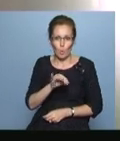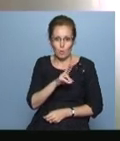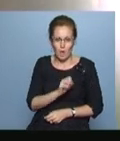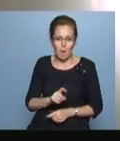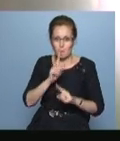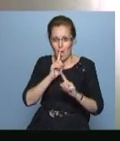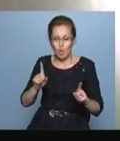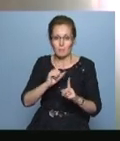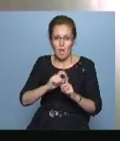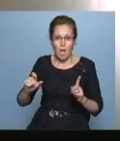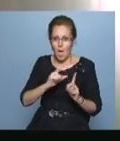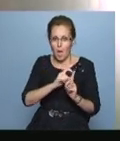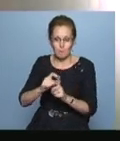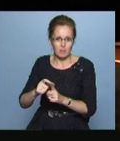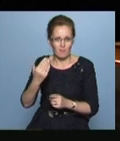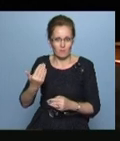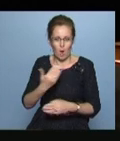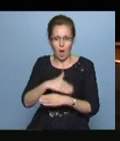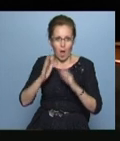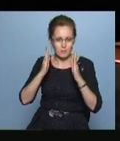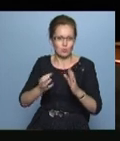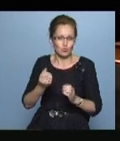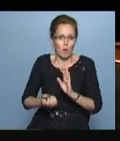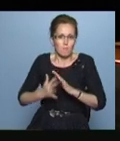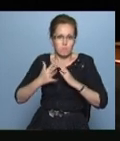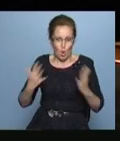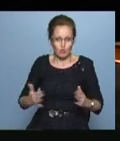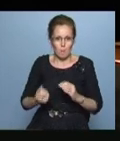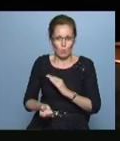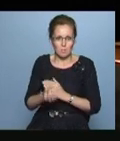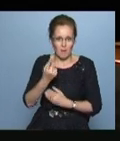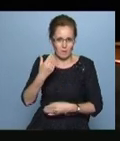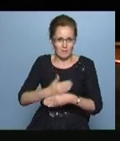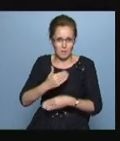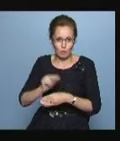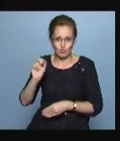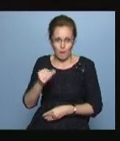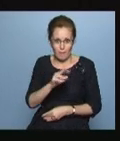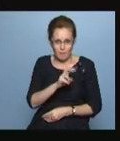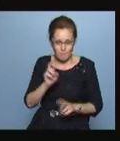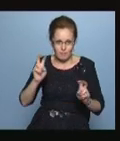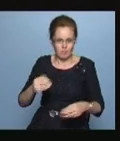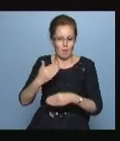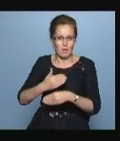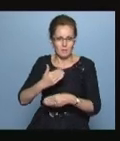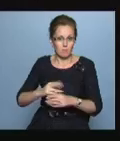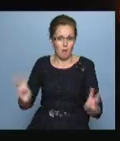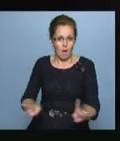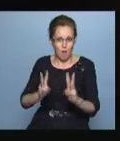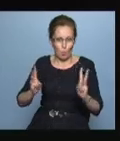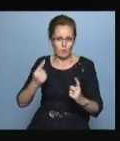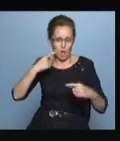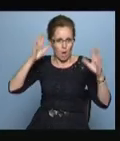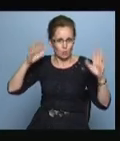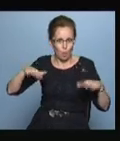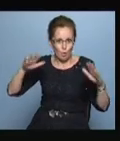его адрес стало еще больше после появления «Чайки» в репертуаре Николаевского украинского театра драмы. На сцене горит огонь и льет дождь, от